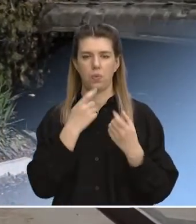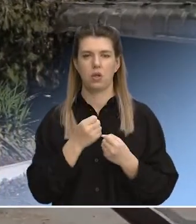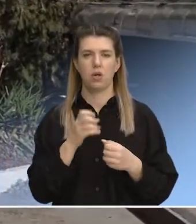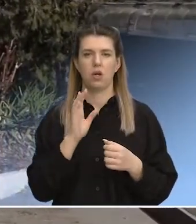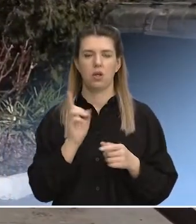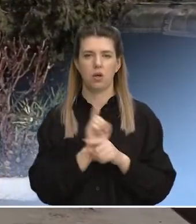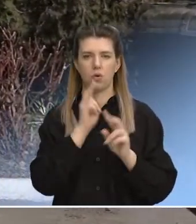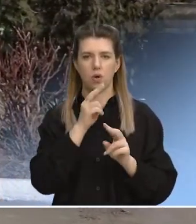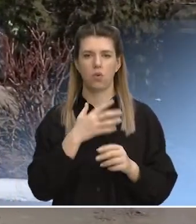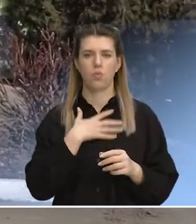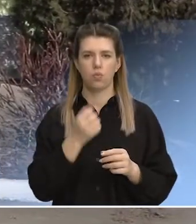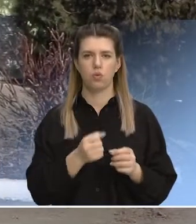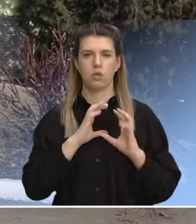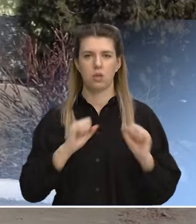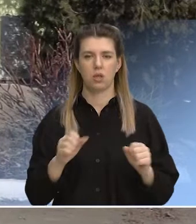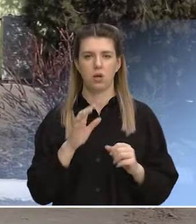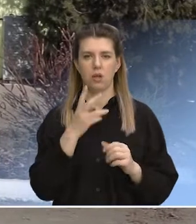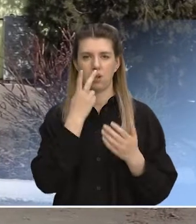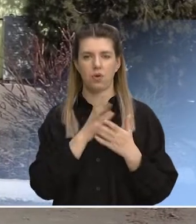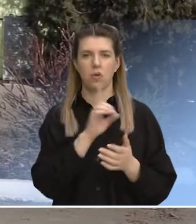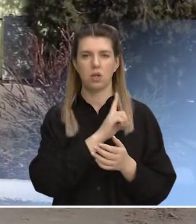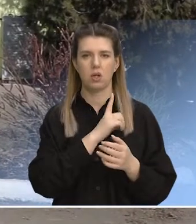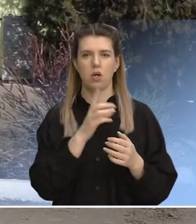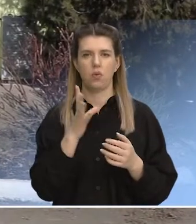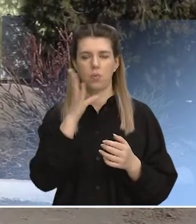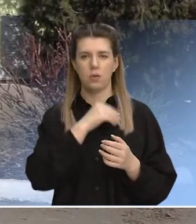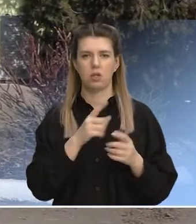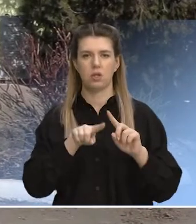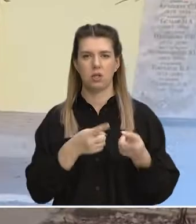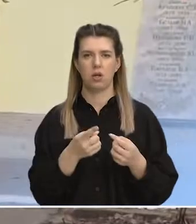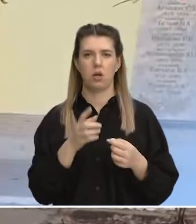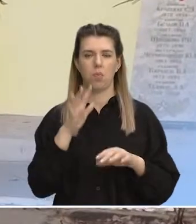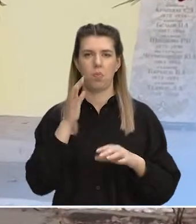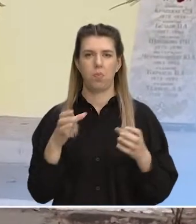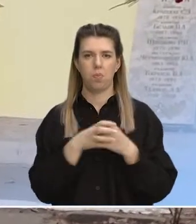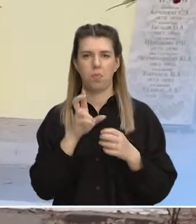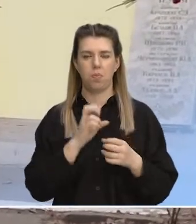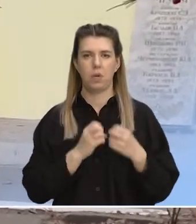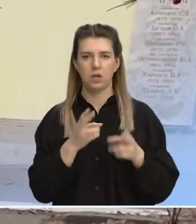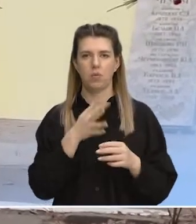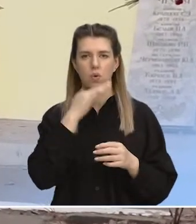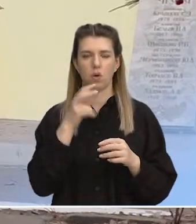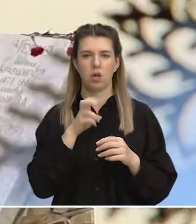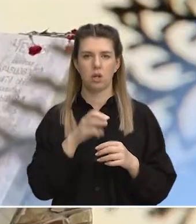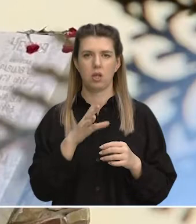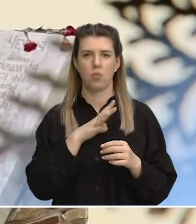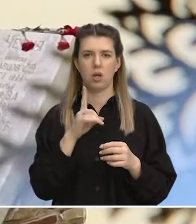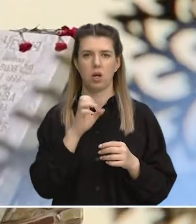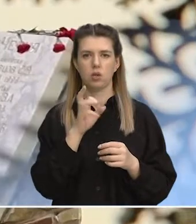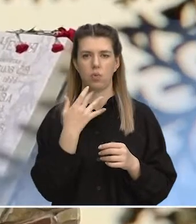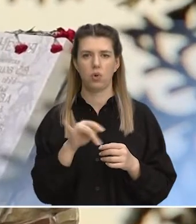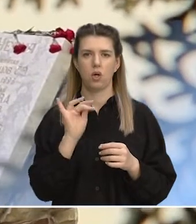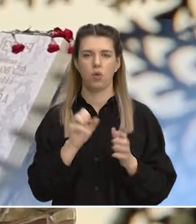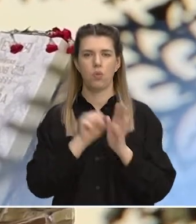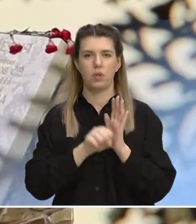подкрепление. Бдительность и мужество сотрудников вневедомственной охраны способствовали задержанию банды, которая много лет совершала разбойные